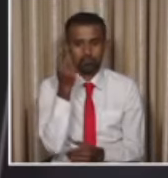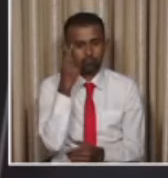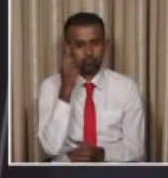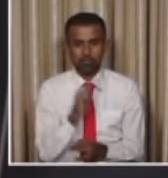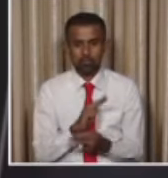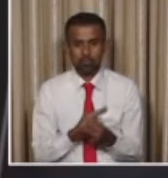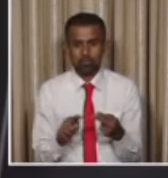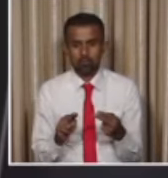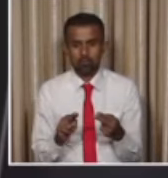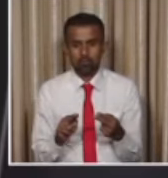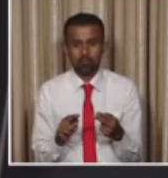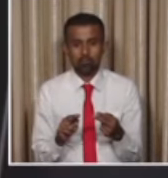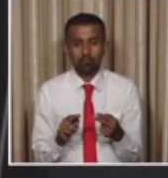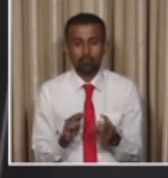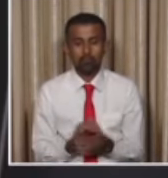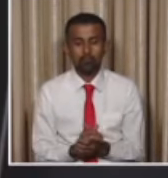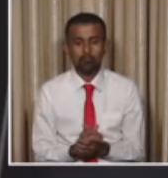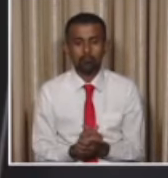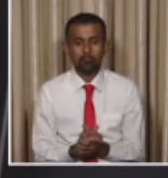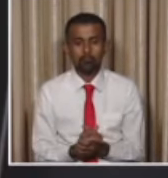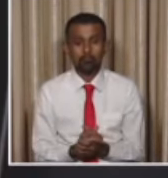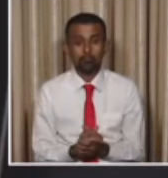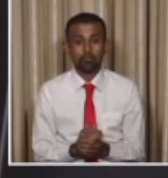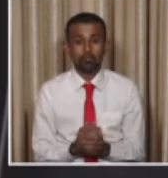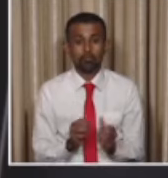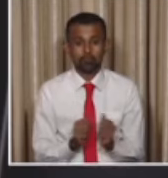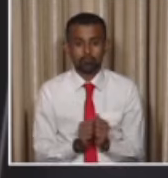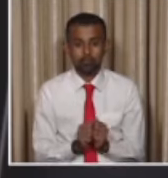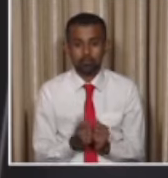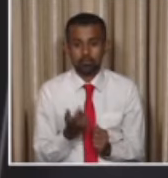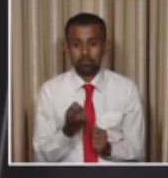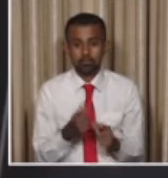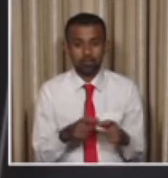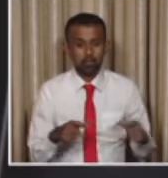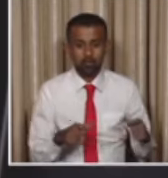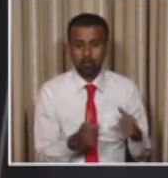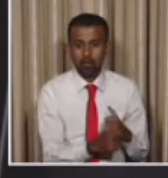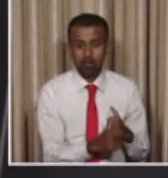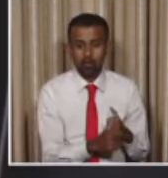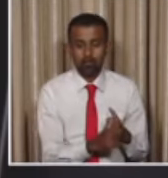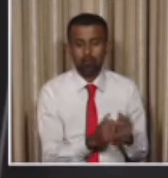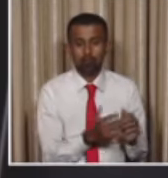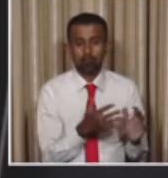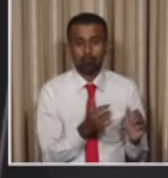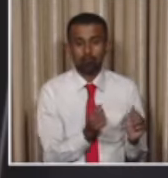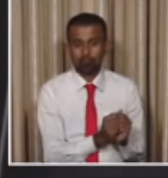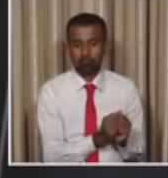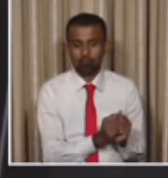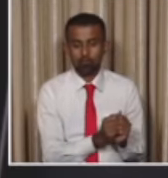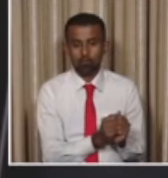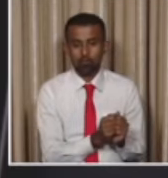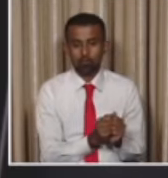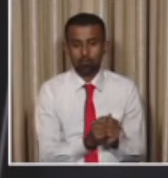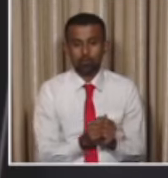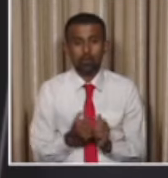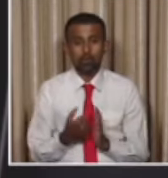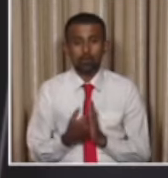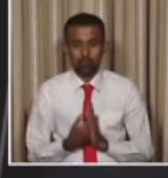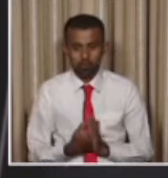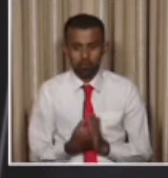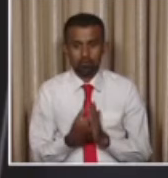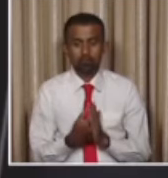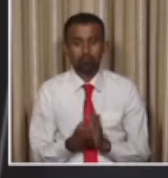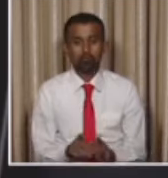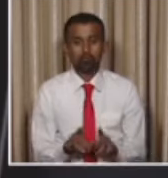මේක ශාස්ත්‍රයක්, මේක සල්ලි කොලේ අච්චු ගහන එක න්‍යායක්. ඒක නිසා ඒට ගරු කරලා ඒ